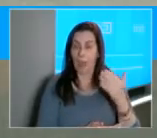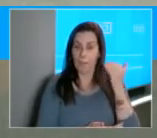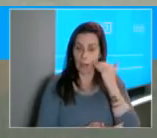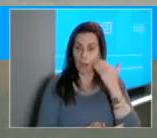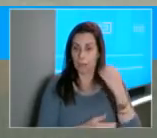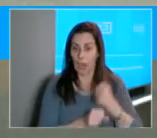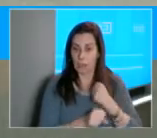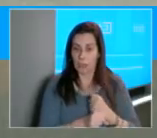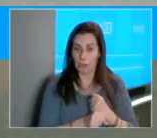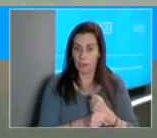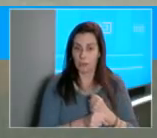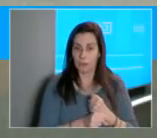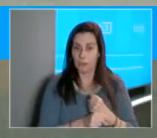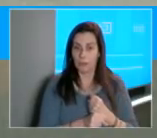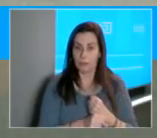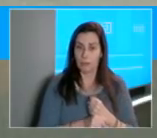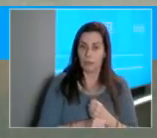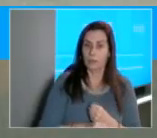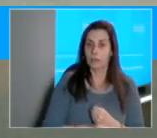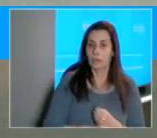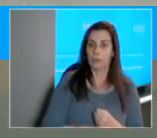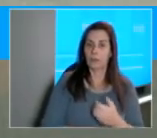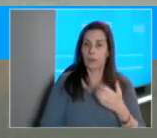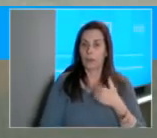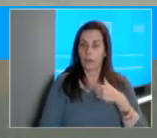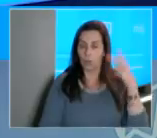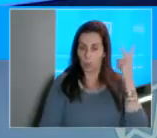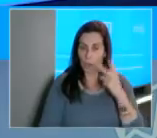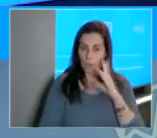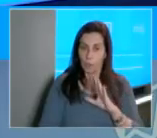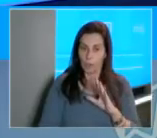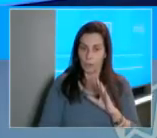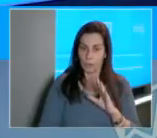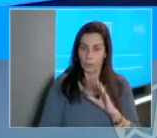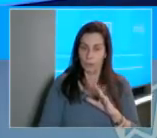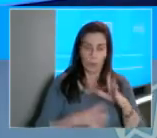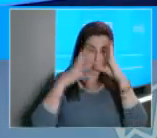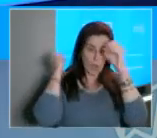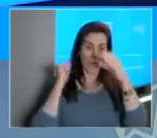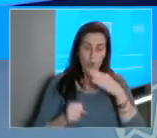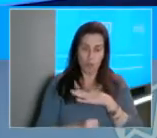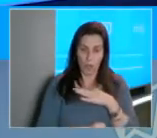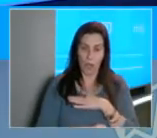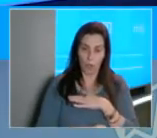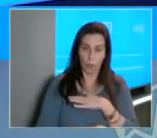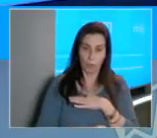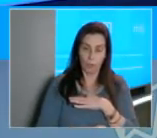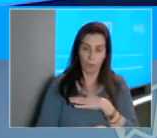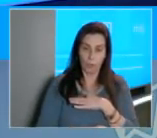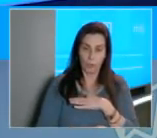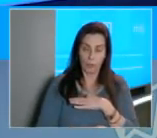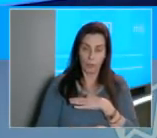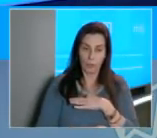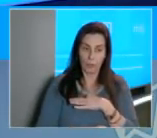הברית הולכת לעשות. אנחנו כמובן שהשגרירות שלנו